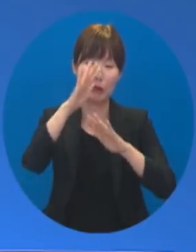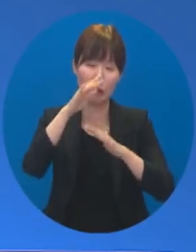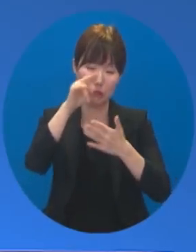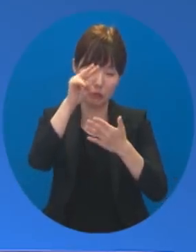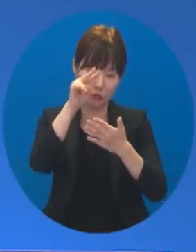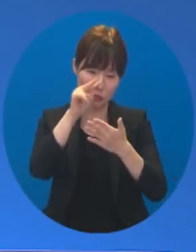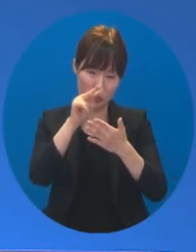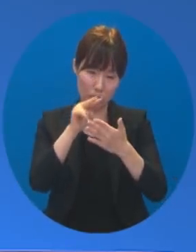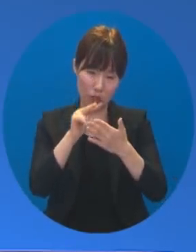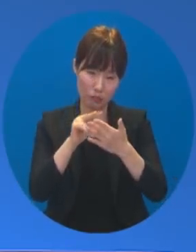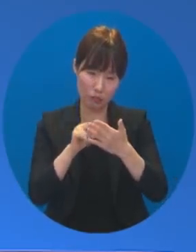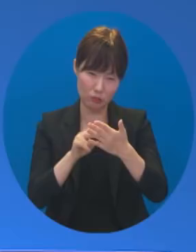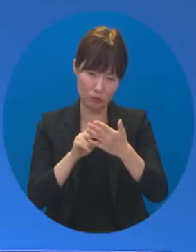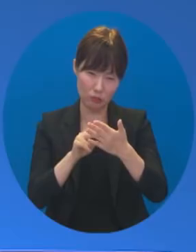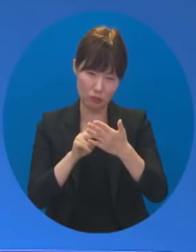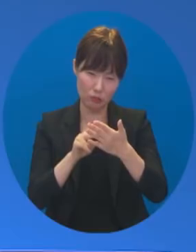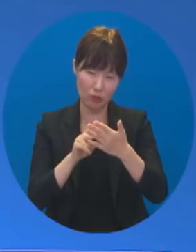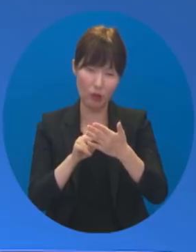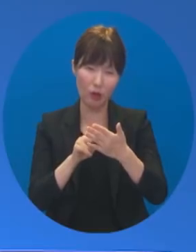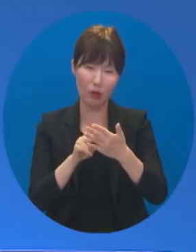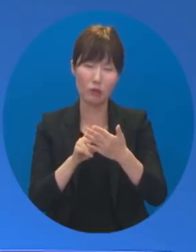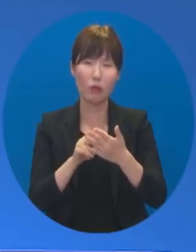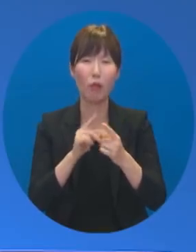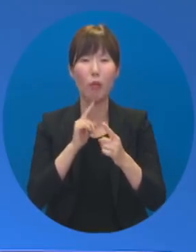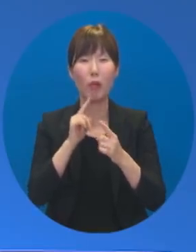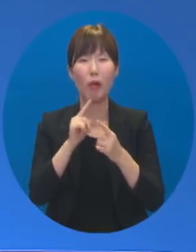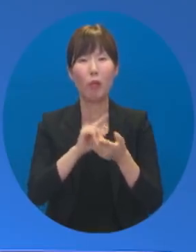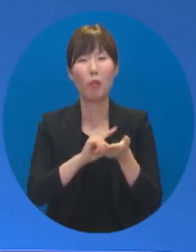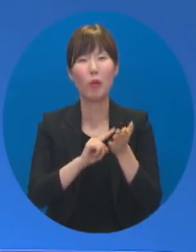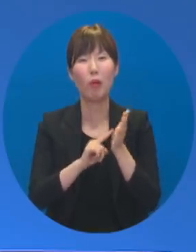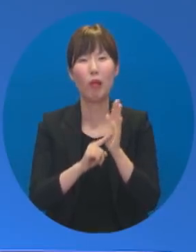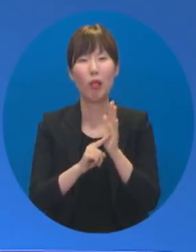좀 어떻게 말로 표현하기가 어려웠습니다.